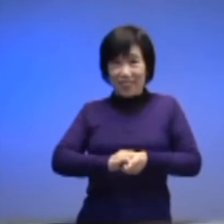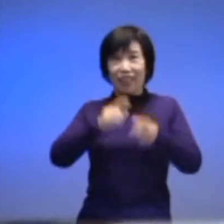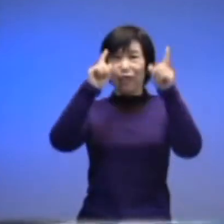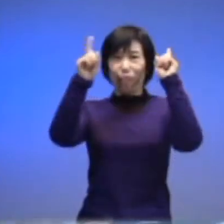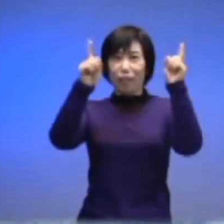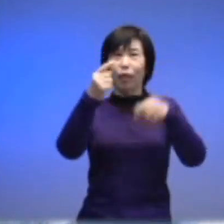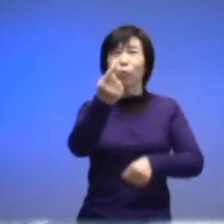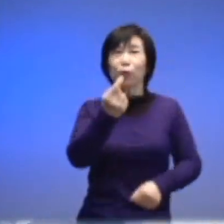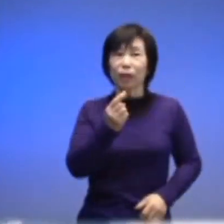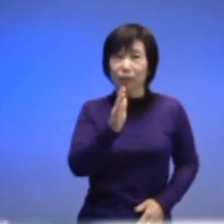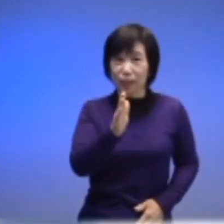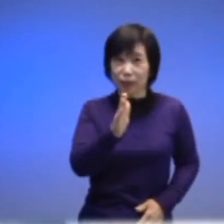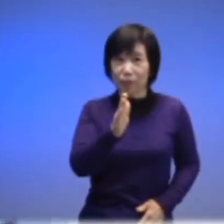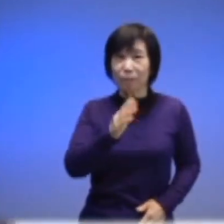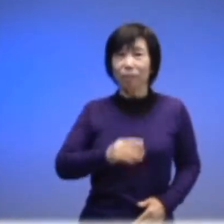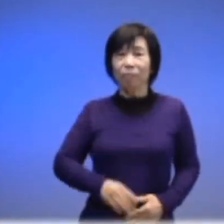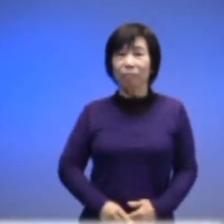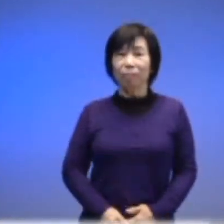ださいね。